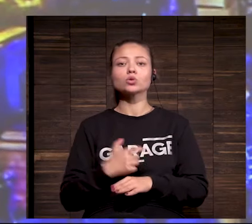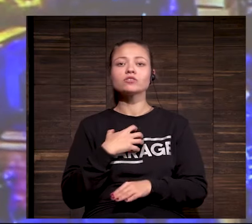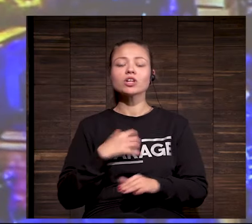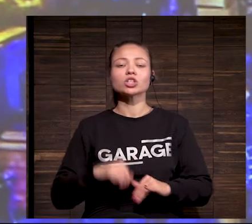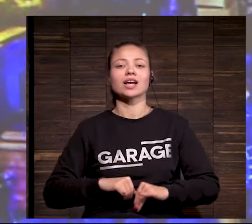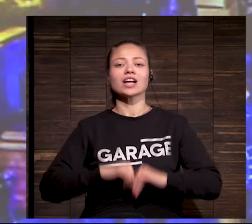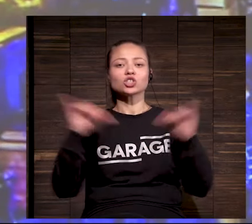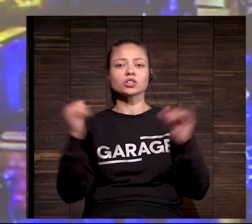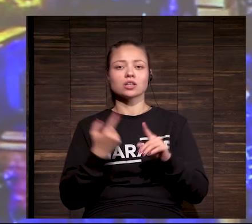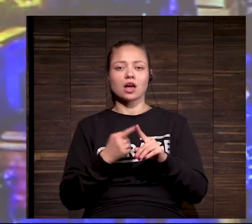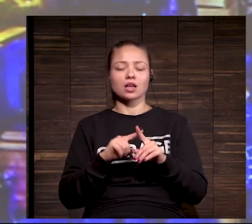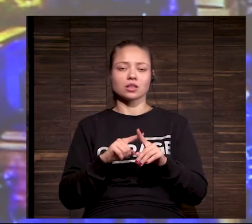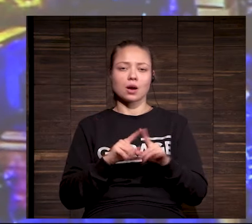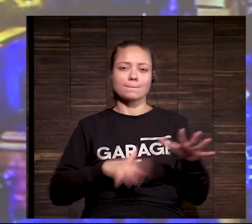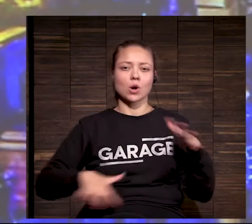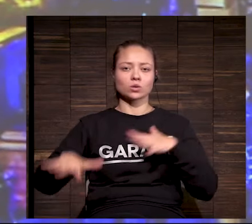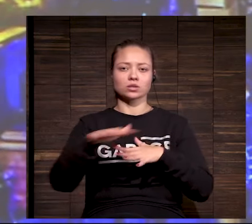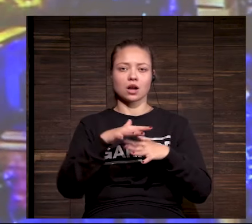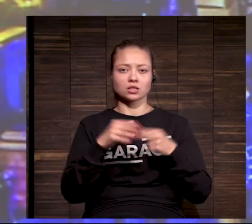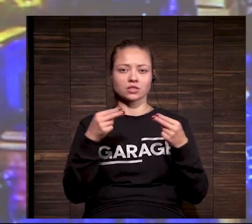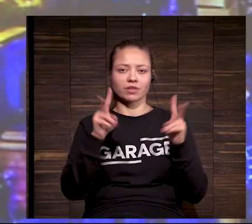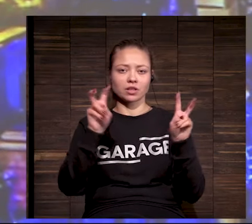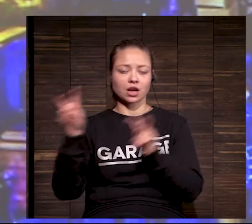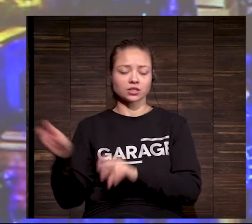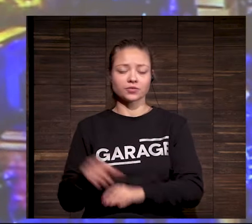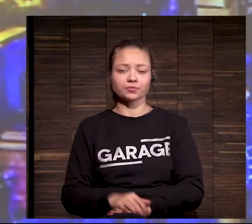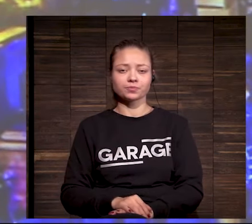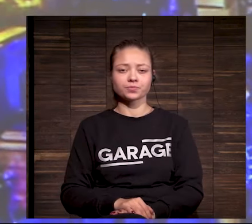это пространство narrative мы